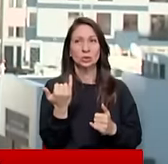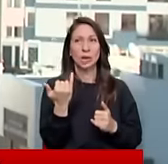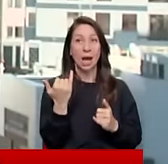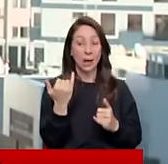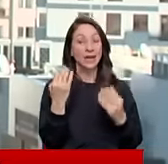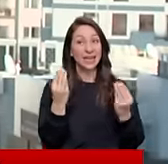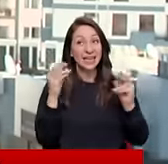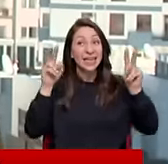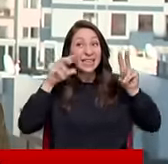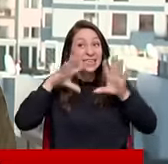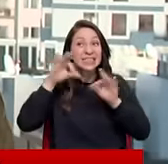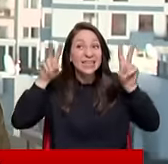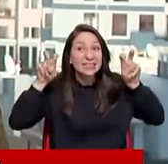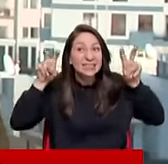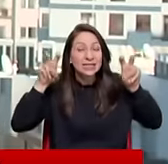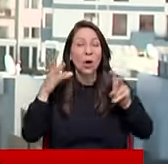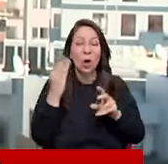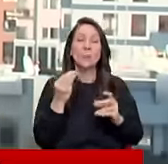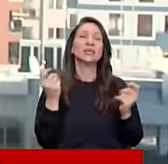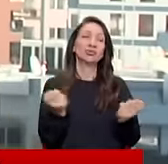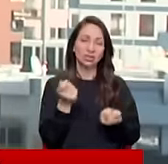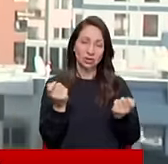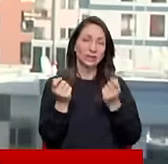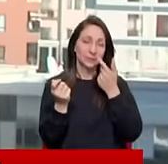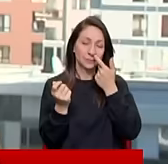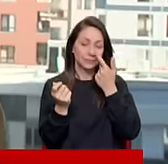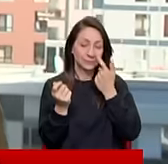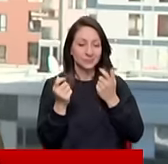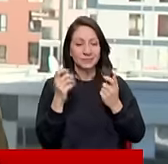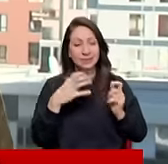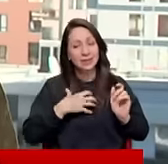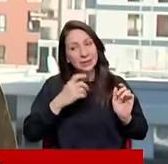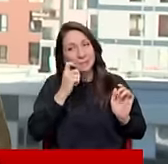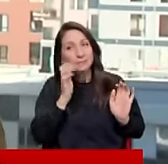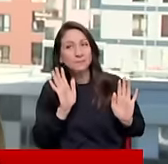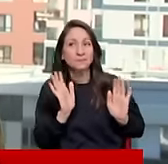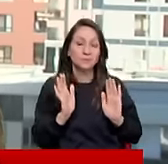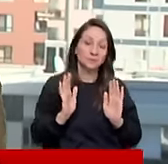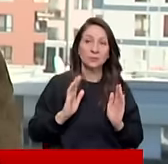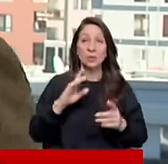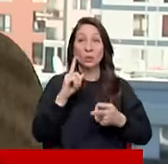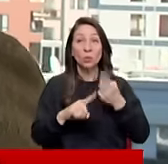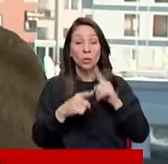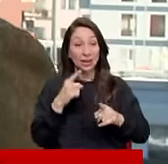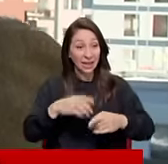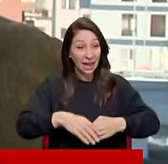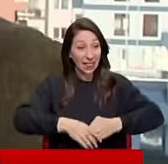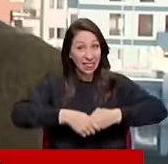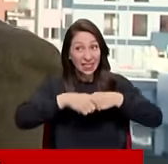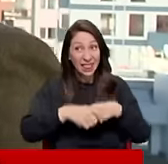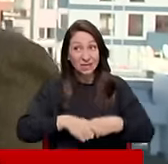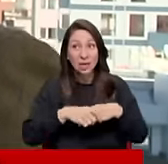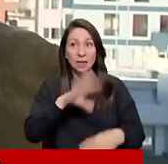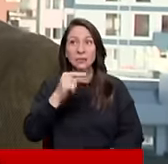ama iyi insan olmaya çalışan mütevazı muhafazakar İslamcıları siyasetle tanıştılar ve